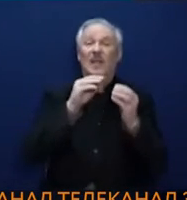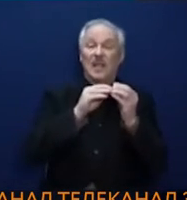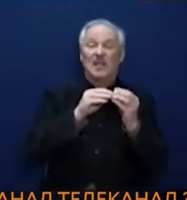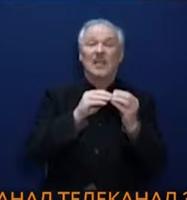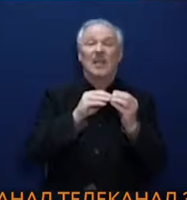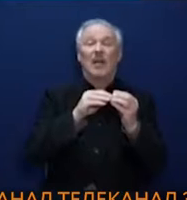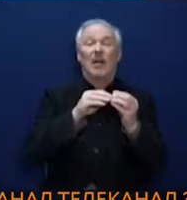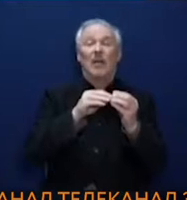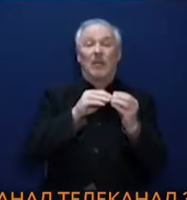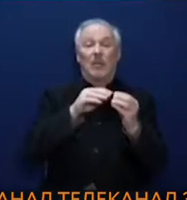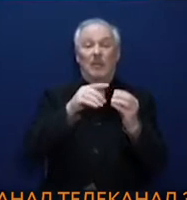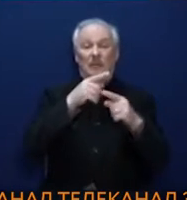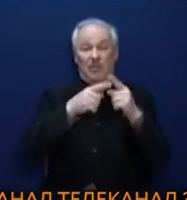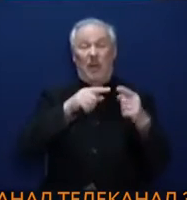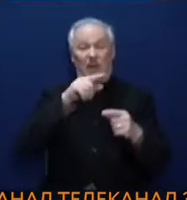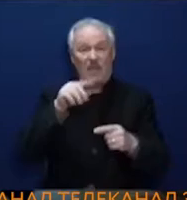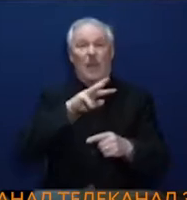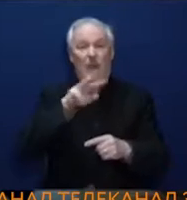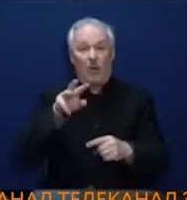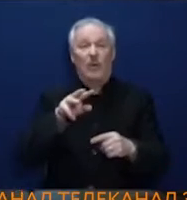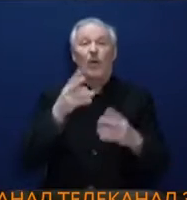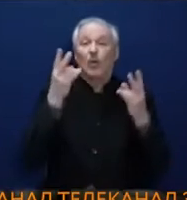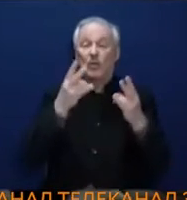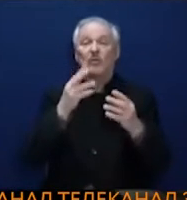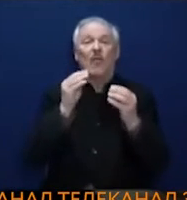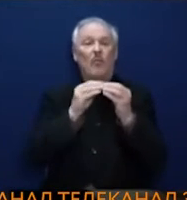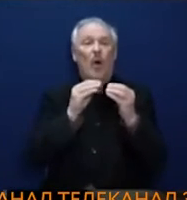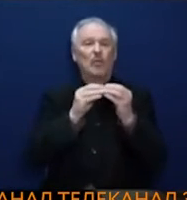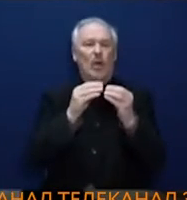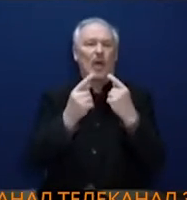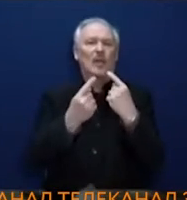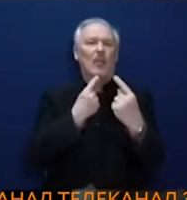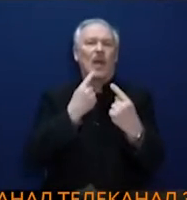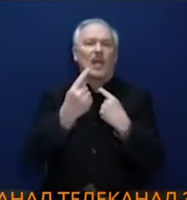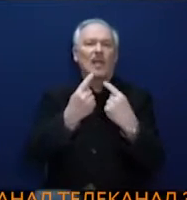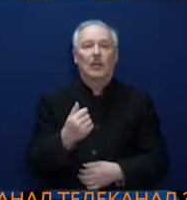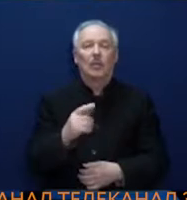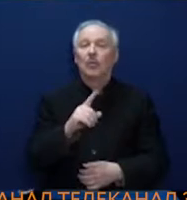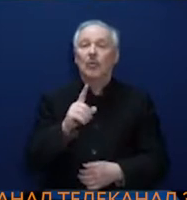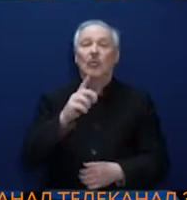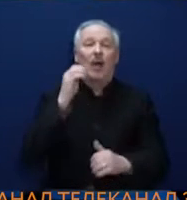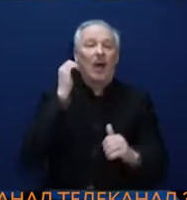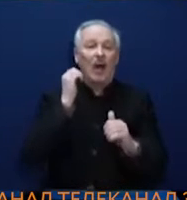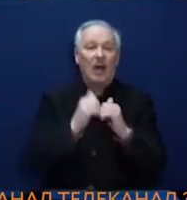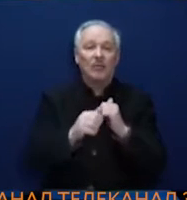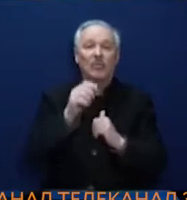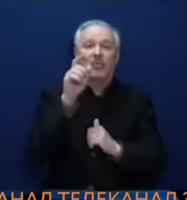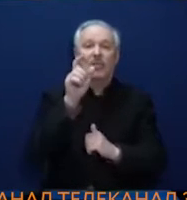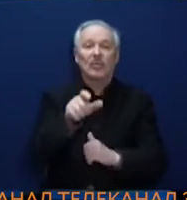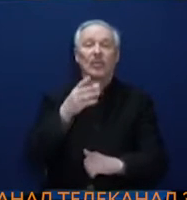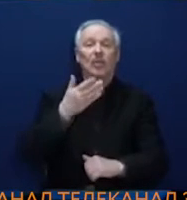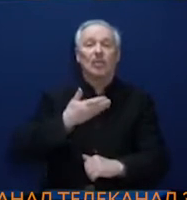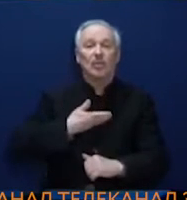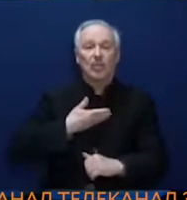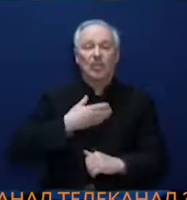живут здесь, нуждаются в постоянном диалоге, в постоянных коммуникациях. Говоря о пенсионерах, Андрей Воробьев